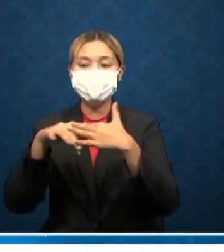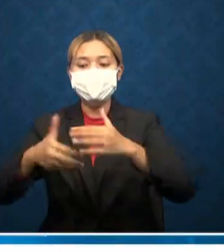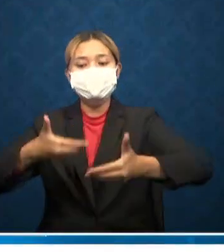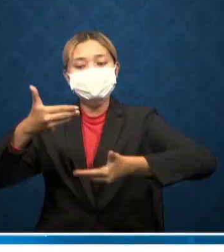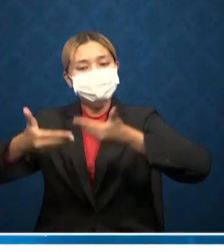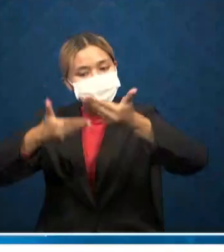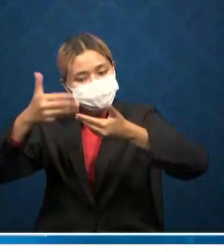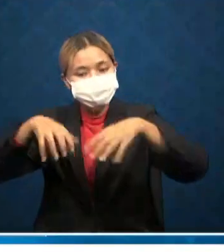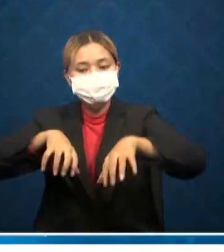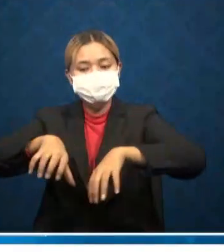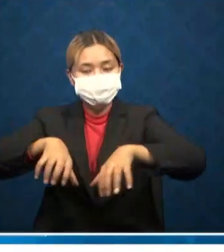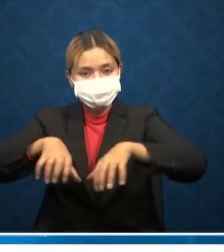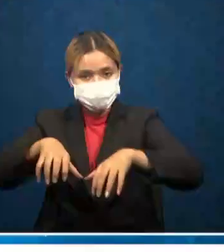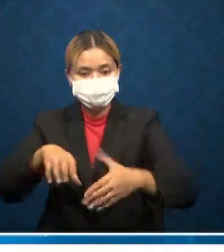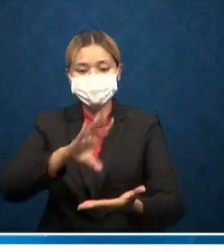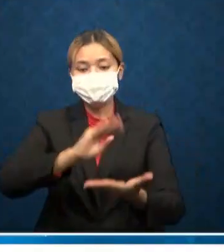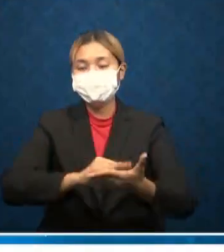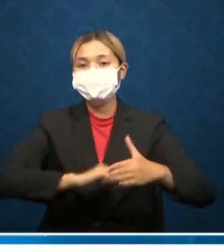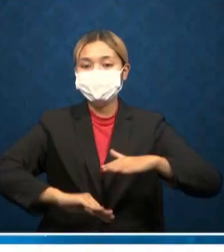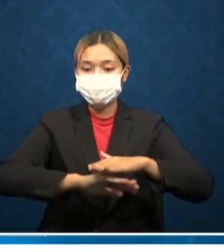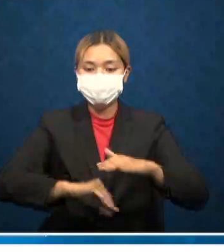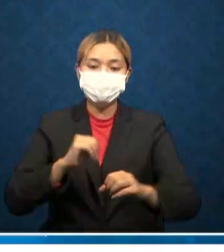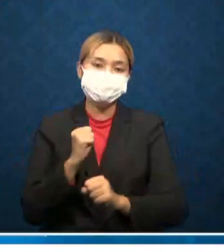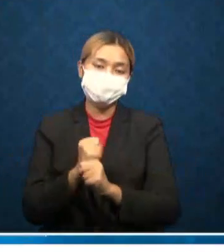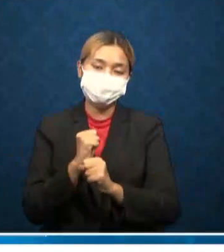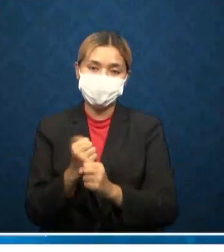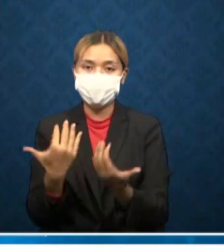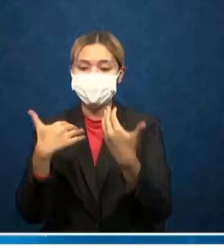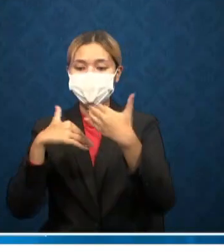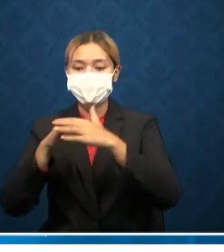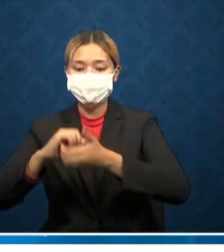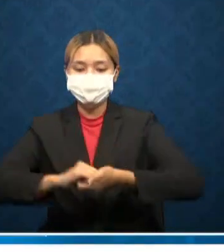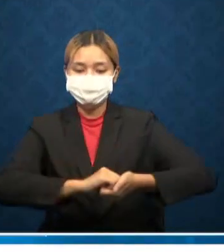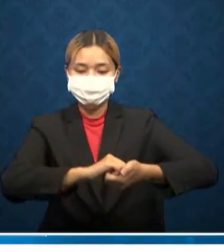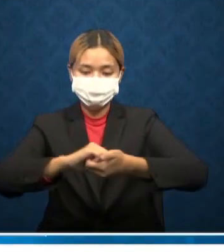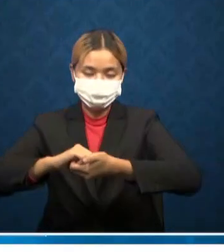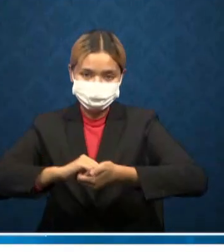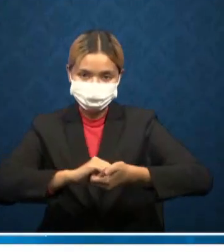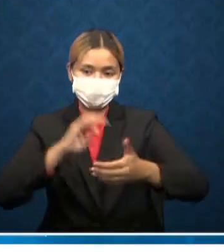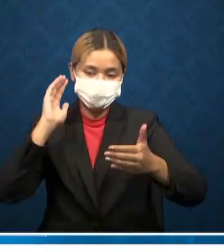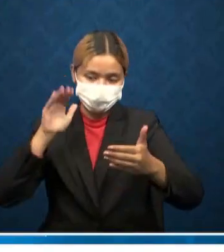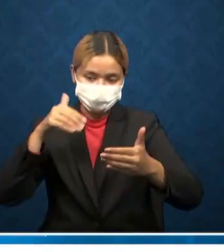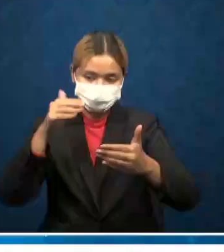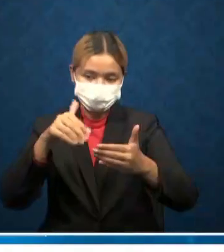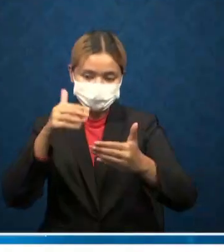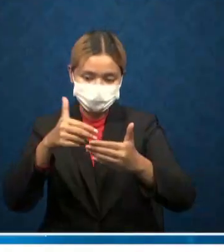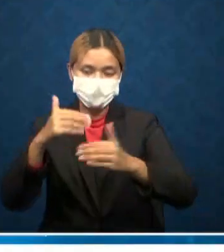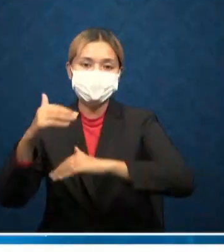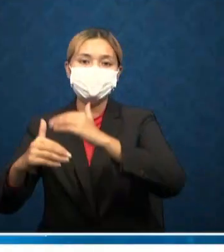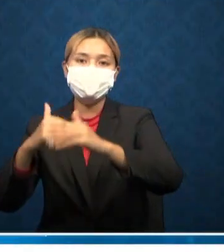ข้อมูลและร่วมกันทำงานเป็นกลไกที่ขับเคลื่อนนะที่จะเป็น